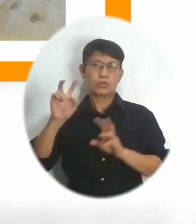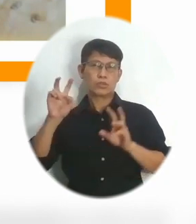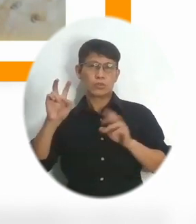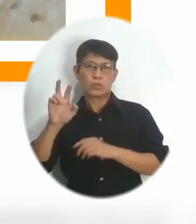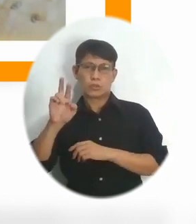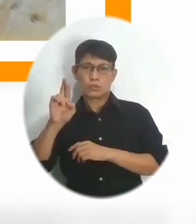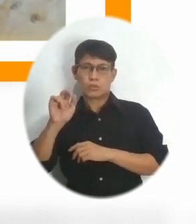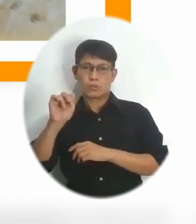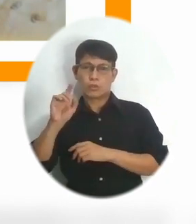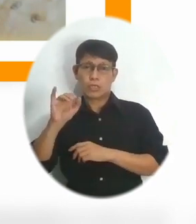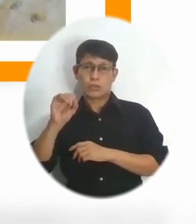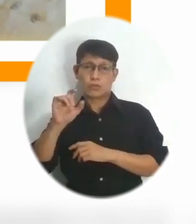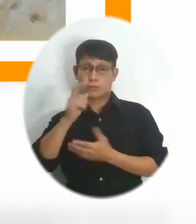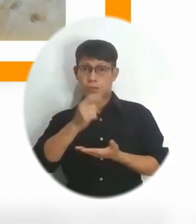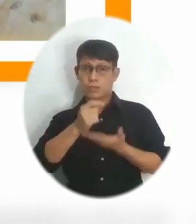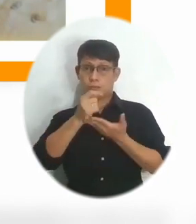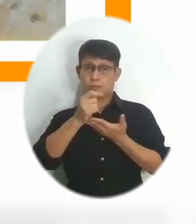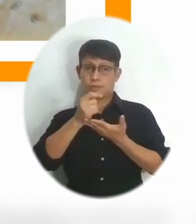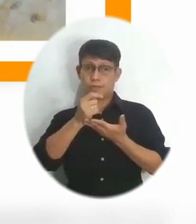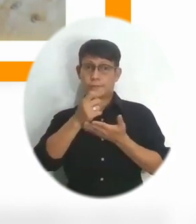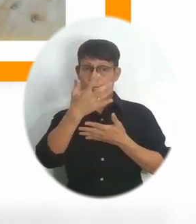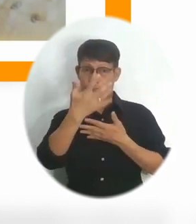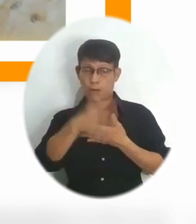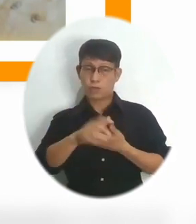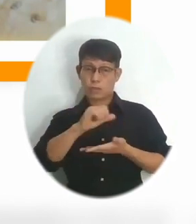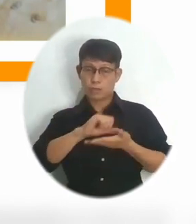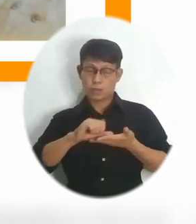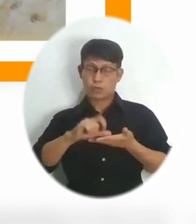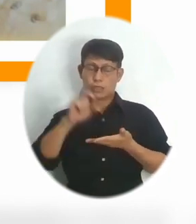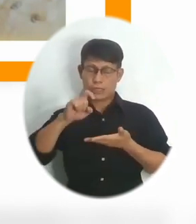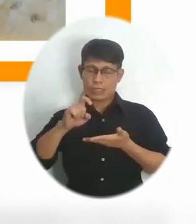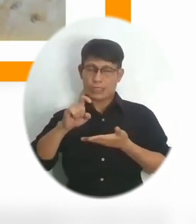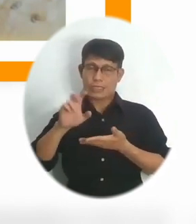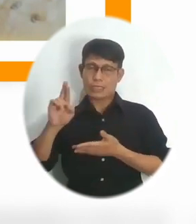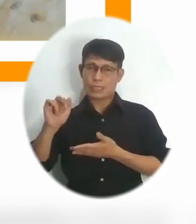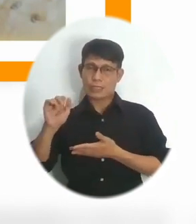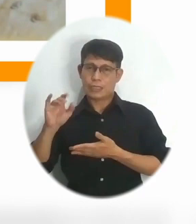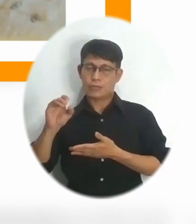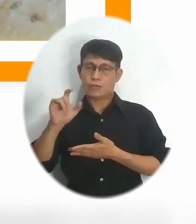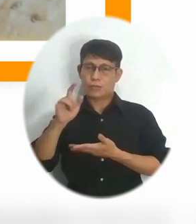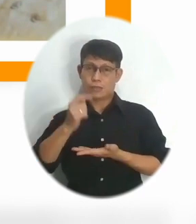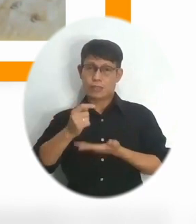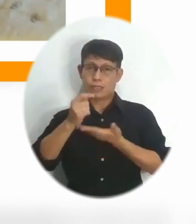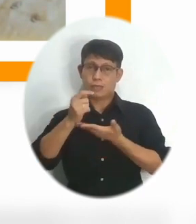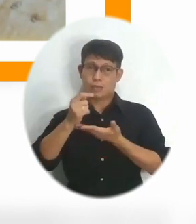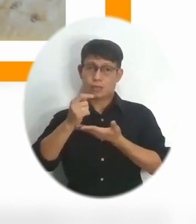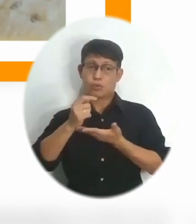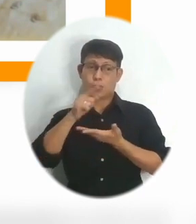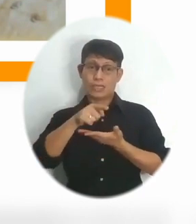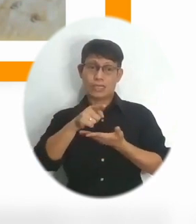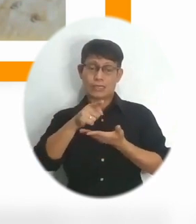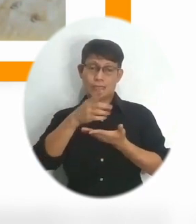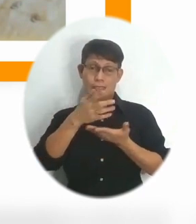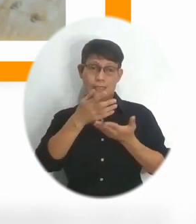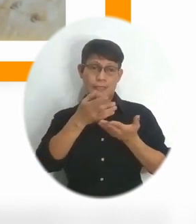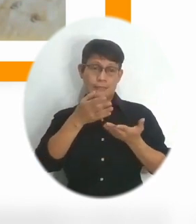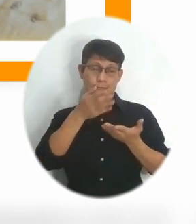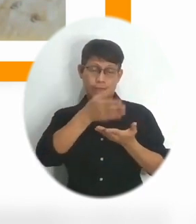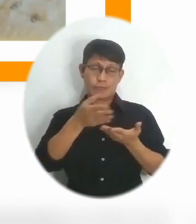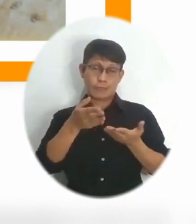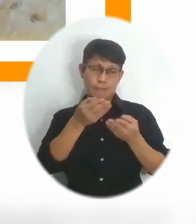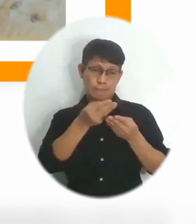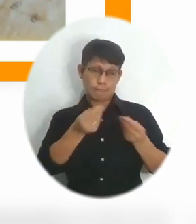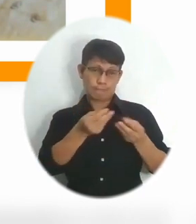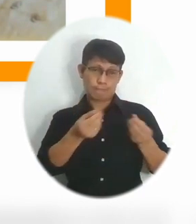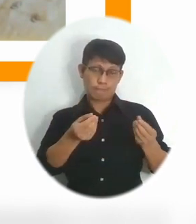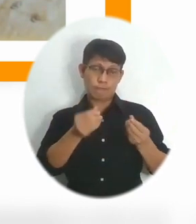radiotherapy naman ay ginagamit pagkatapos ng operasyon para patayin ang mga natitirang cancer cells doon sa